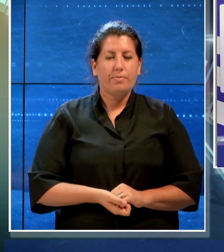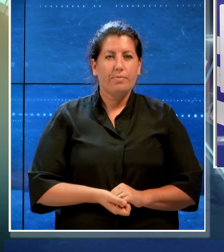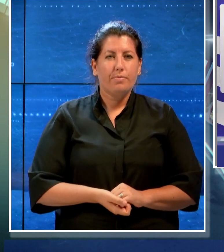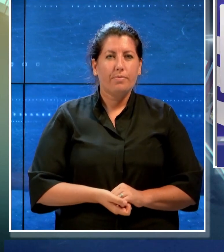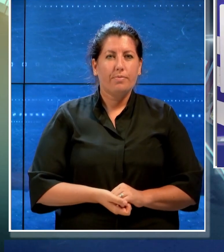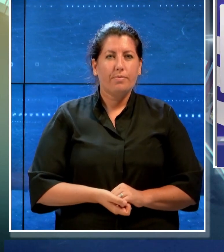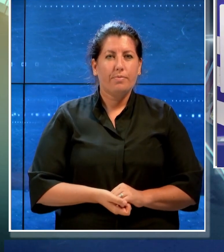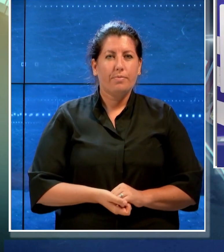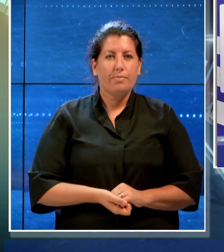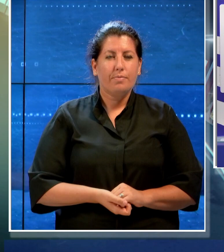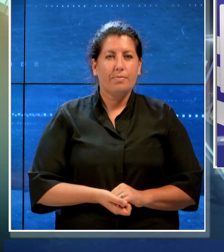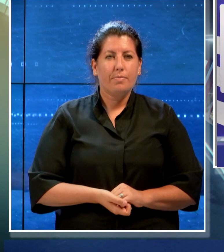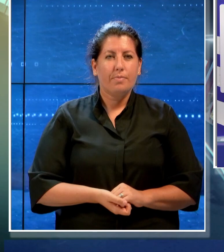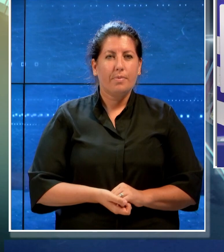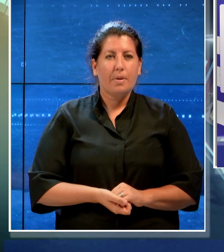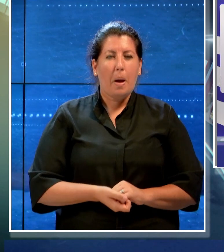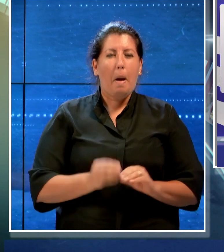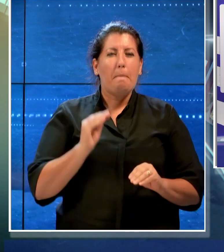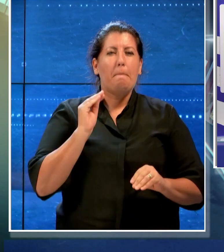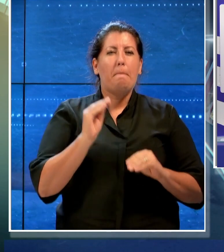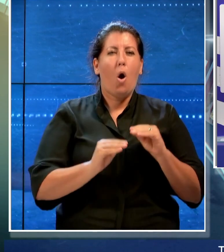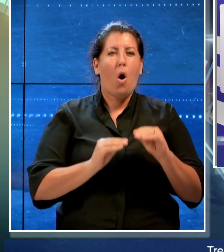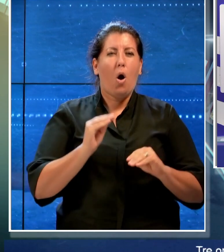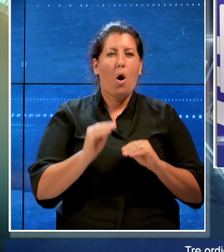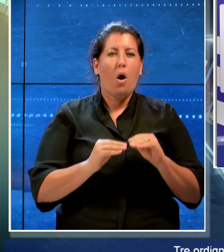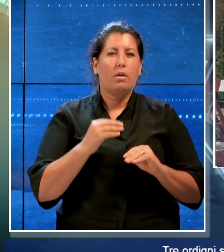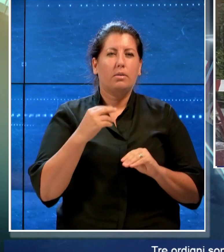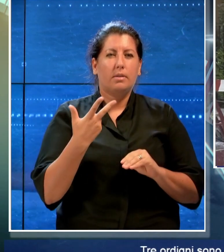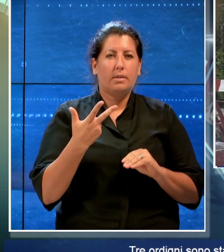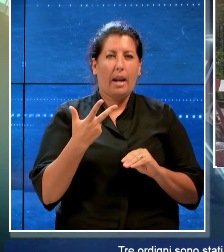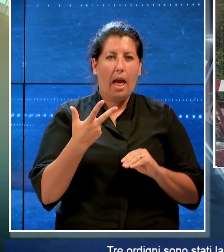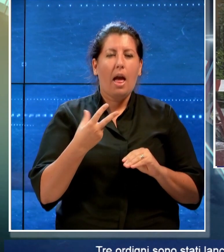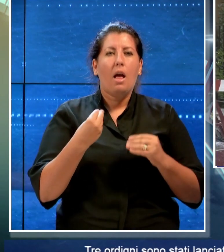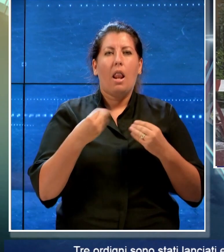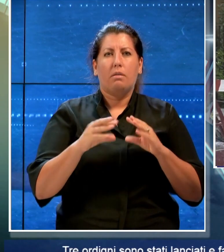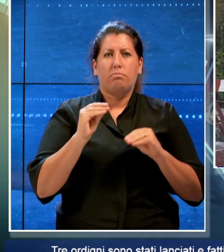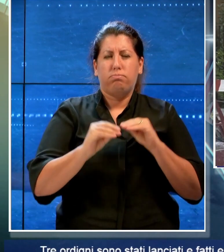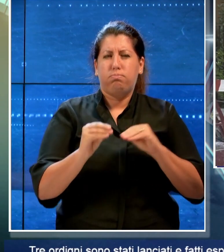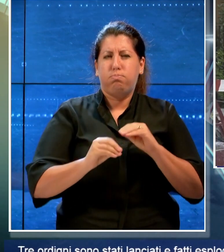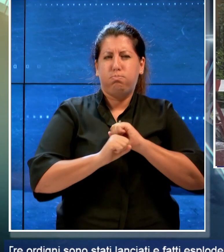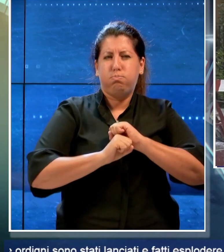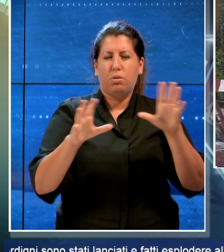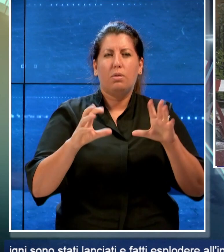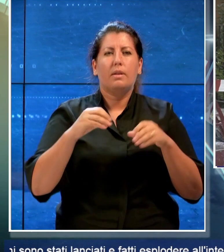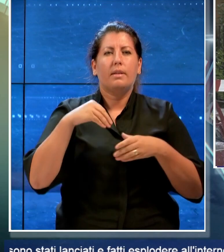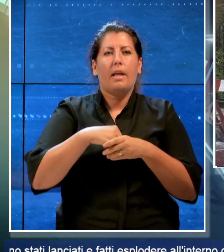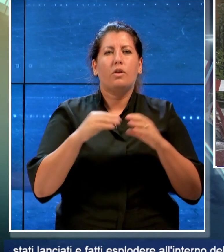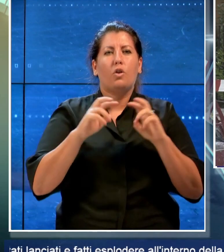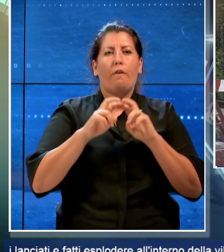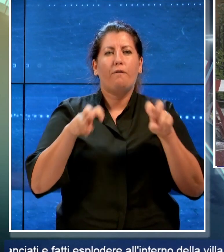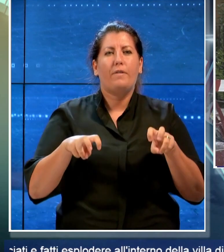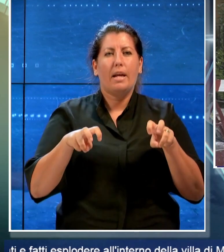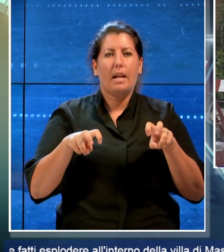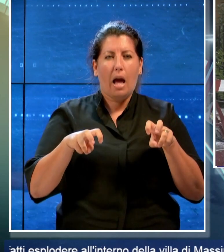Tre ordigni sono stati lanciati e fatti esplodere all'interno della villa di Massimo